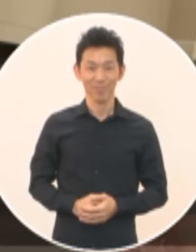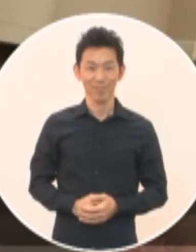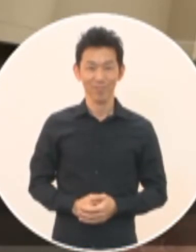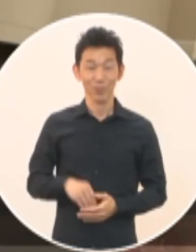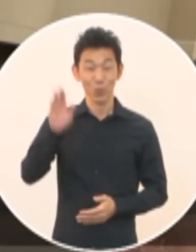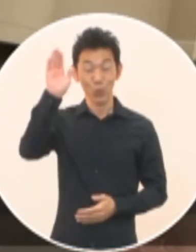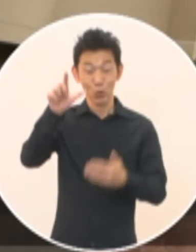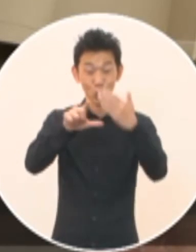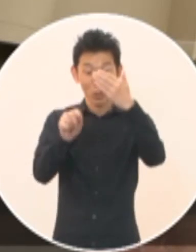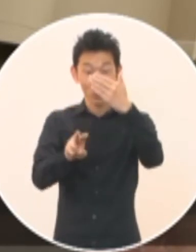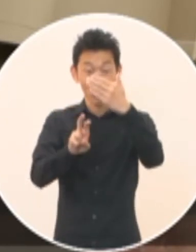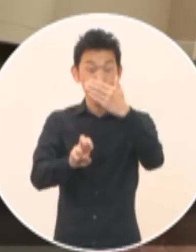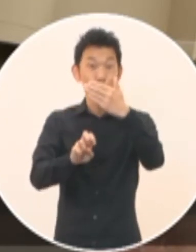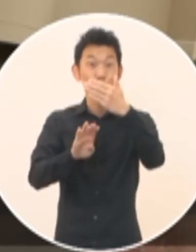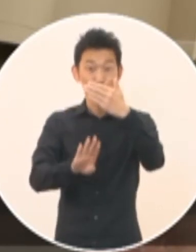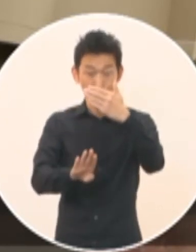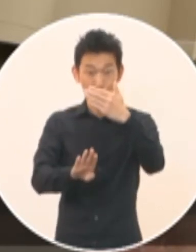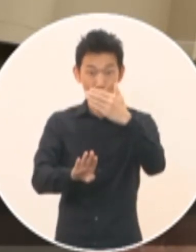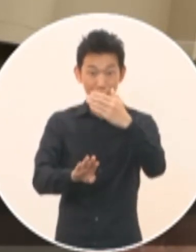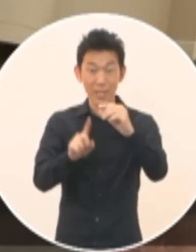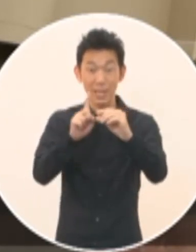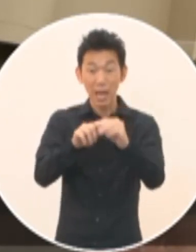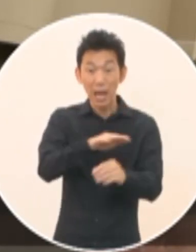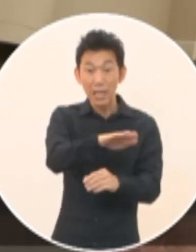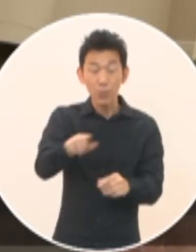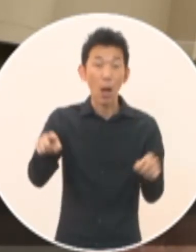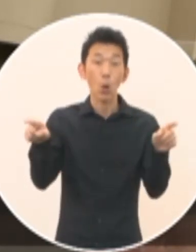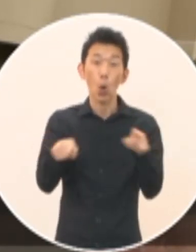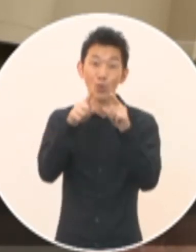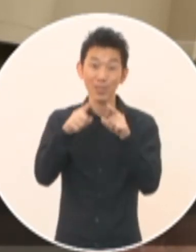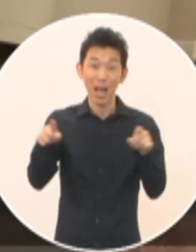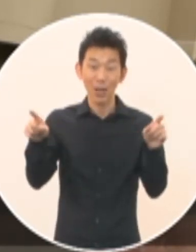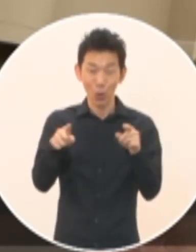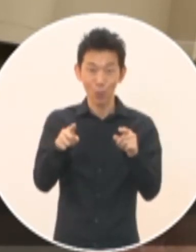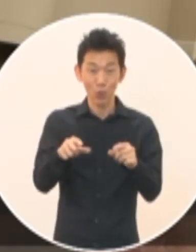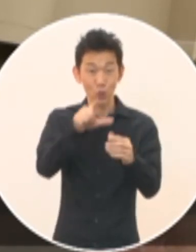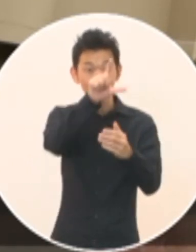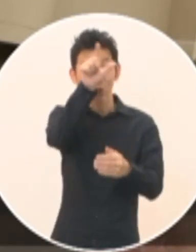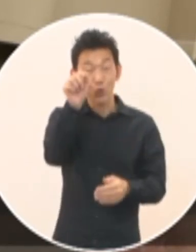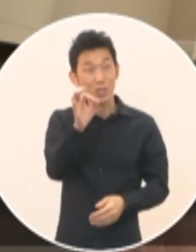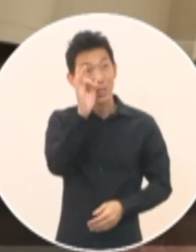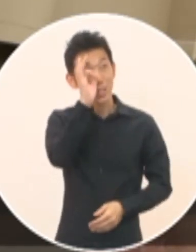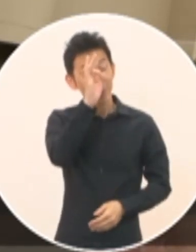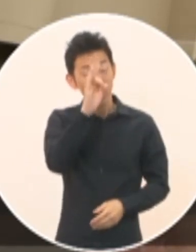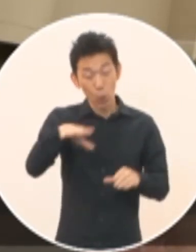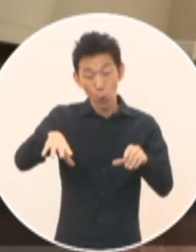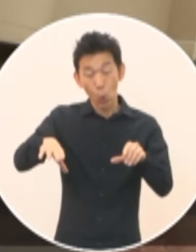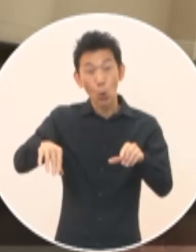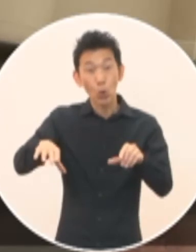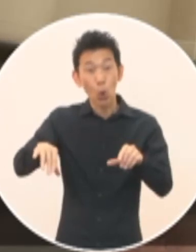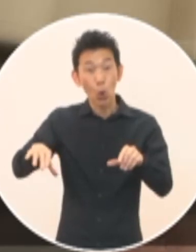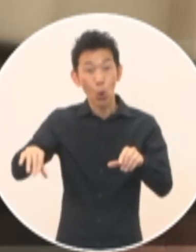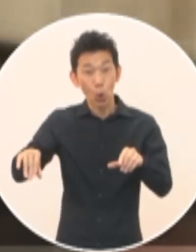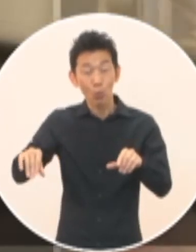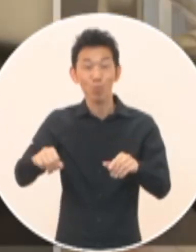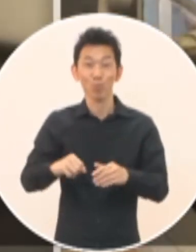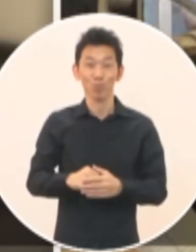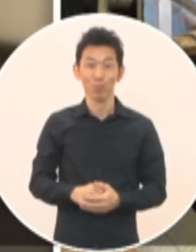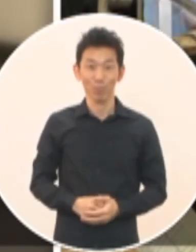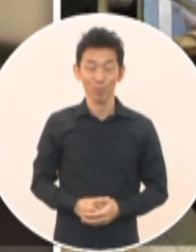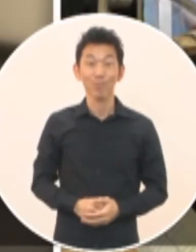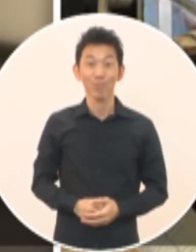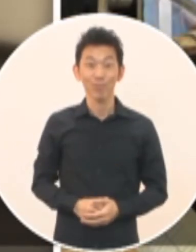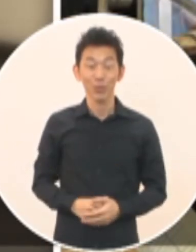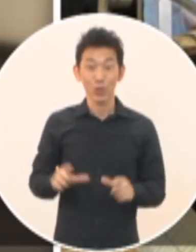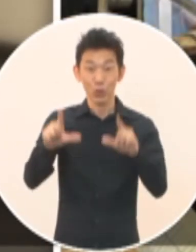9月24日には中庭コンサート、お月見総曲の夕べが開催されます。今回